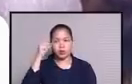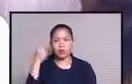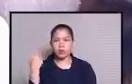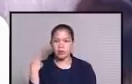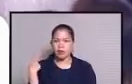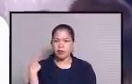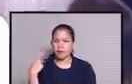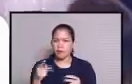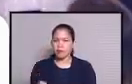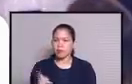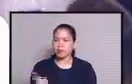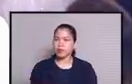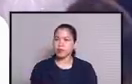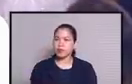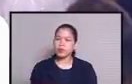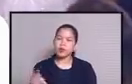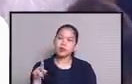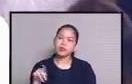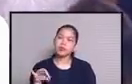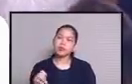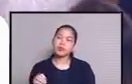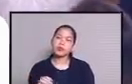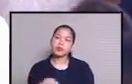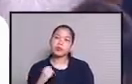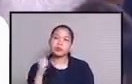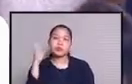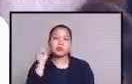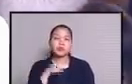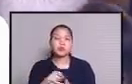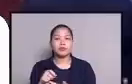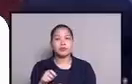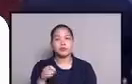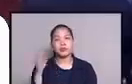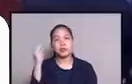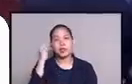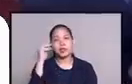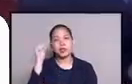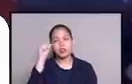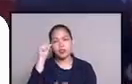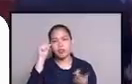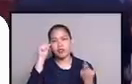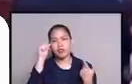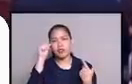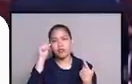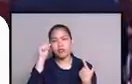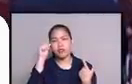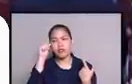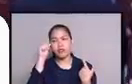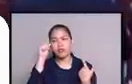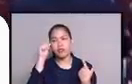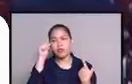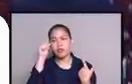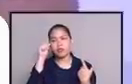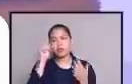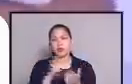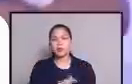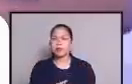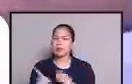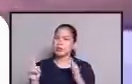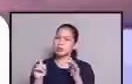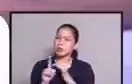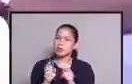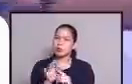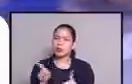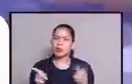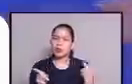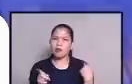kanina sina PCOO Secretary Martin Andanar na alam naman natin na isa doon sa mga nag-endorso sa kanya. Ang napansin lang natin,